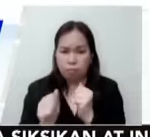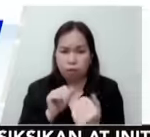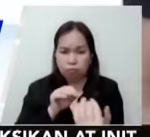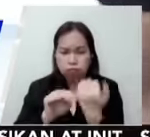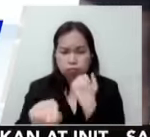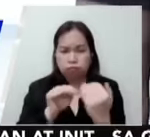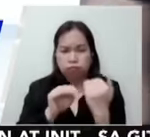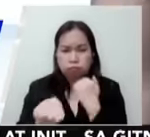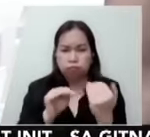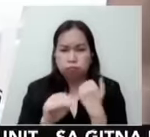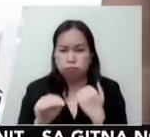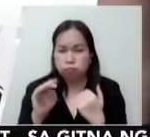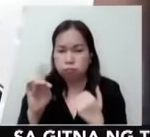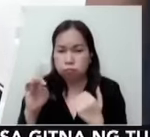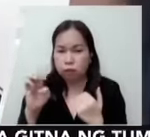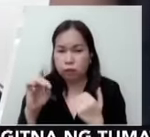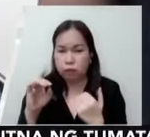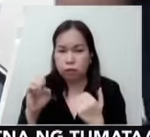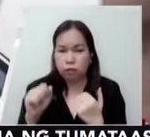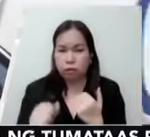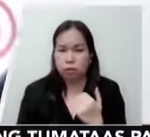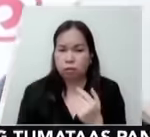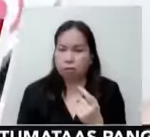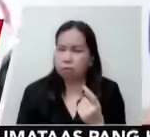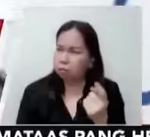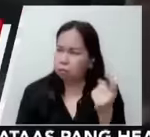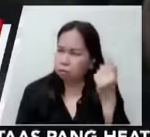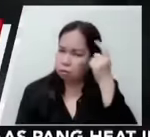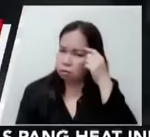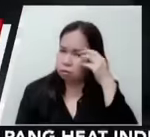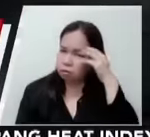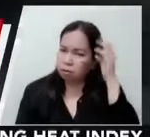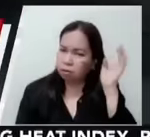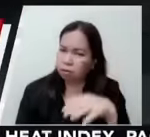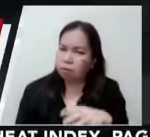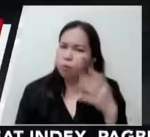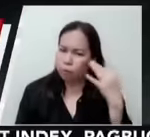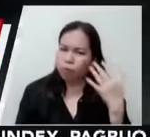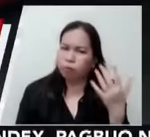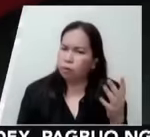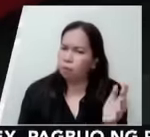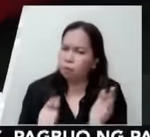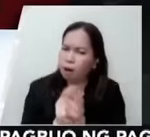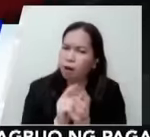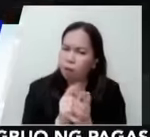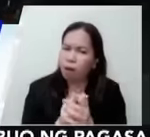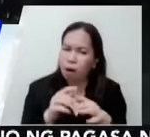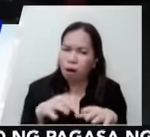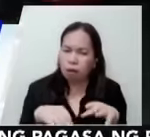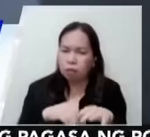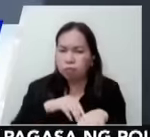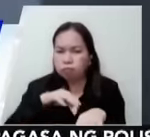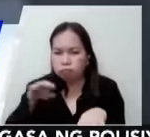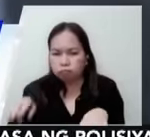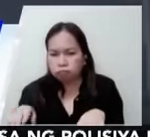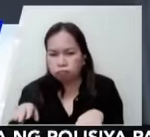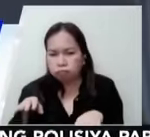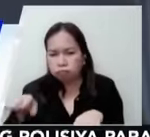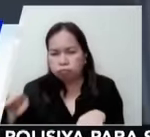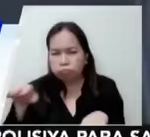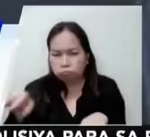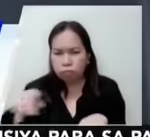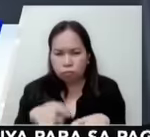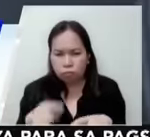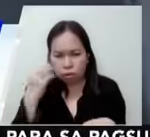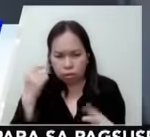busway. Nung pinagbawal po kami, nandiyan kami sa labas talaga. Nagtsatsaga kami dyan sa traffic. Kaya naman nagtataka bakit itikita